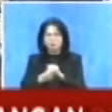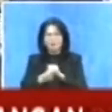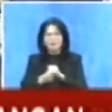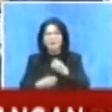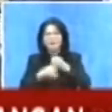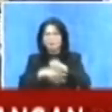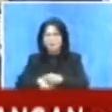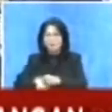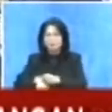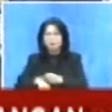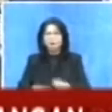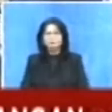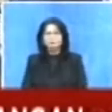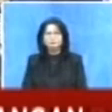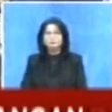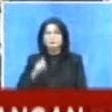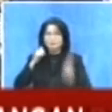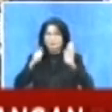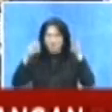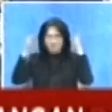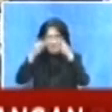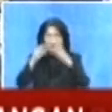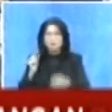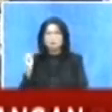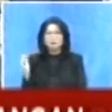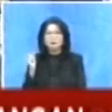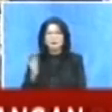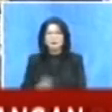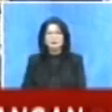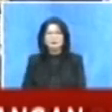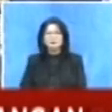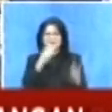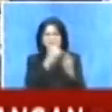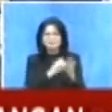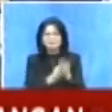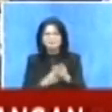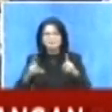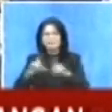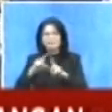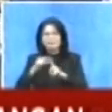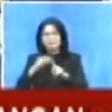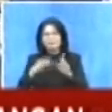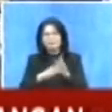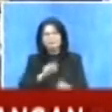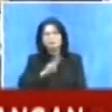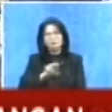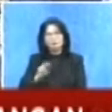pemerintah menyampaikan 6 fokus utama dalam kebijakan APBN tahun